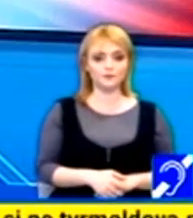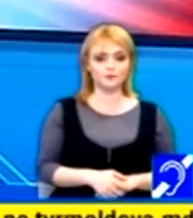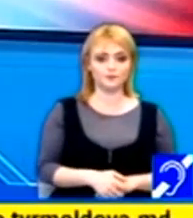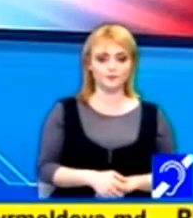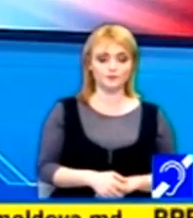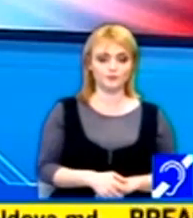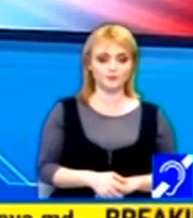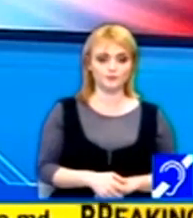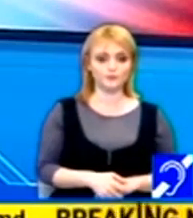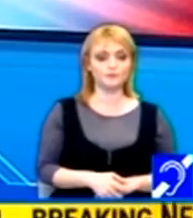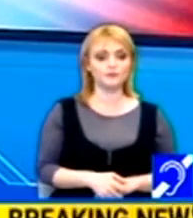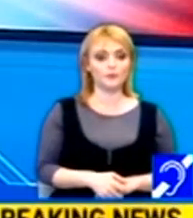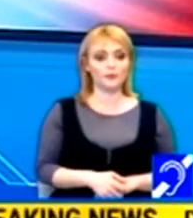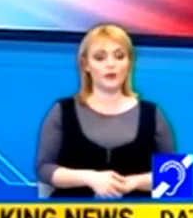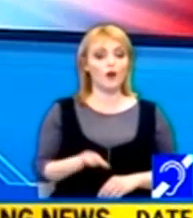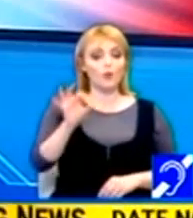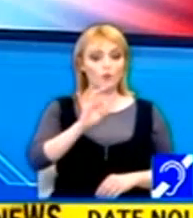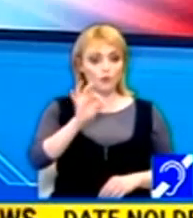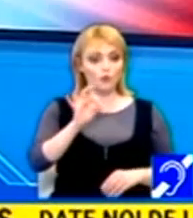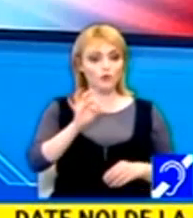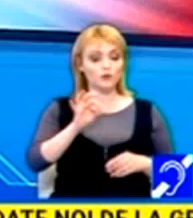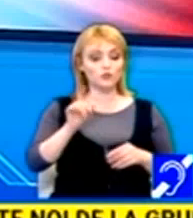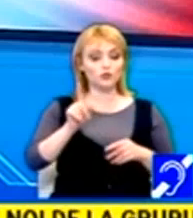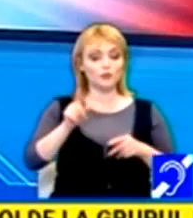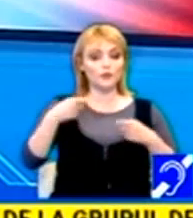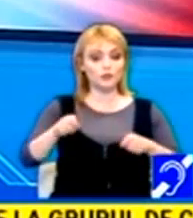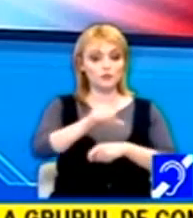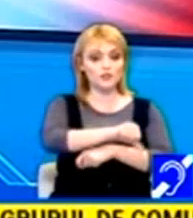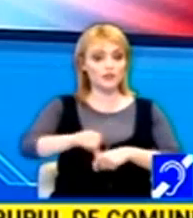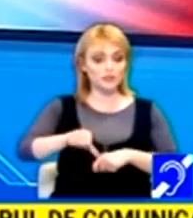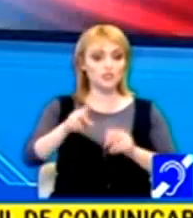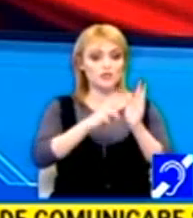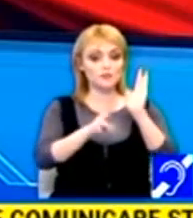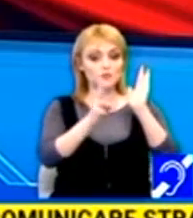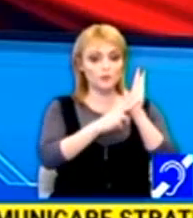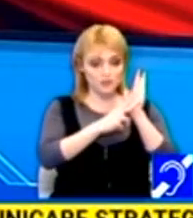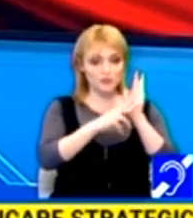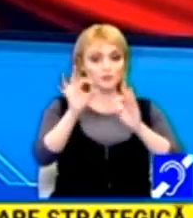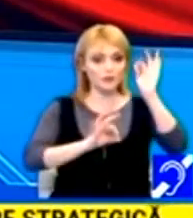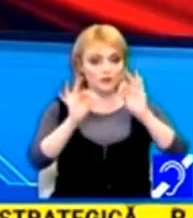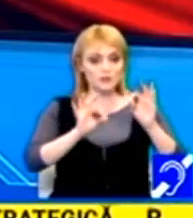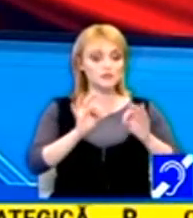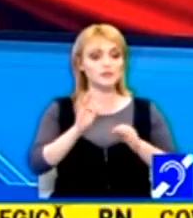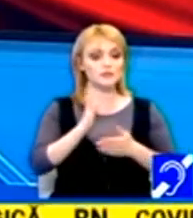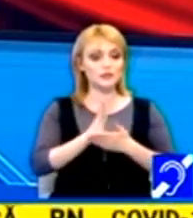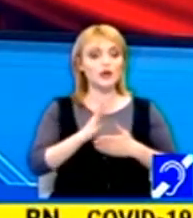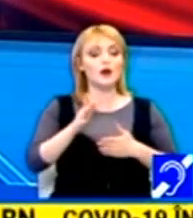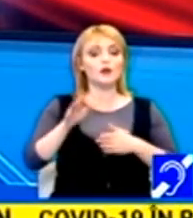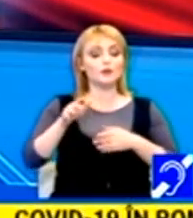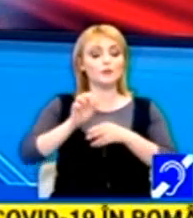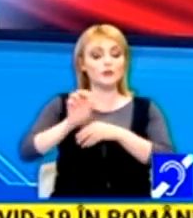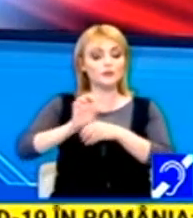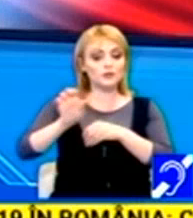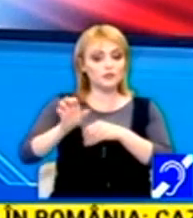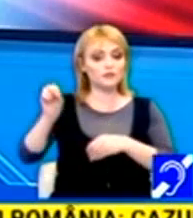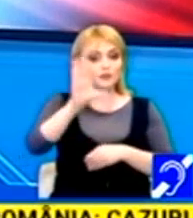educației, sănătății și altele. Cât despre exporturi, 77% dintre acestea se efectuează în Uniunea Europeană